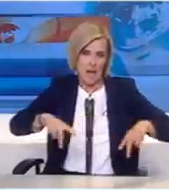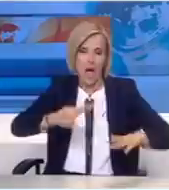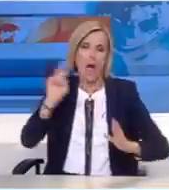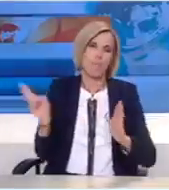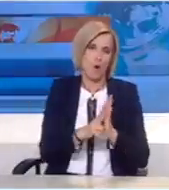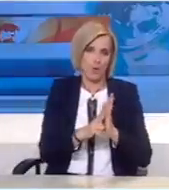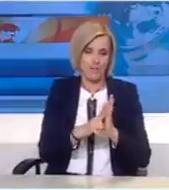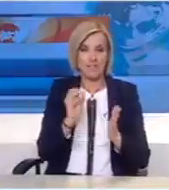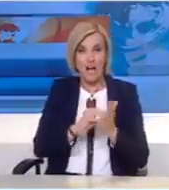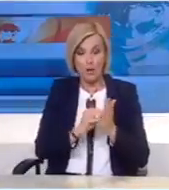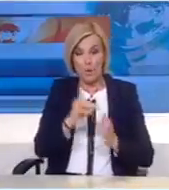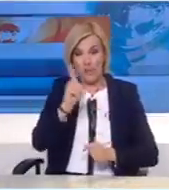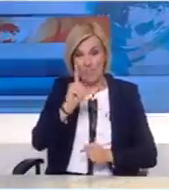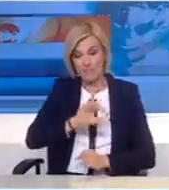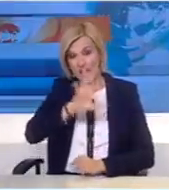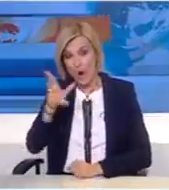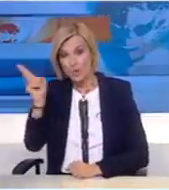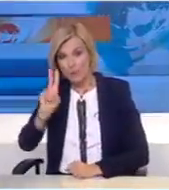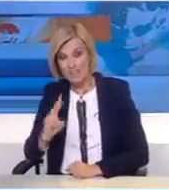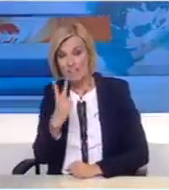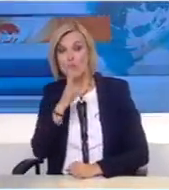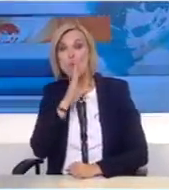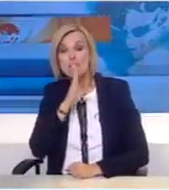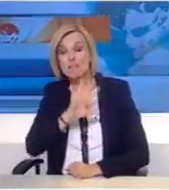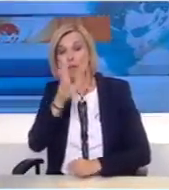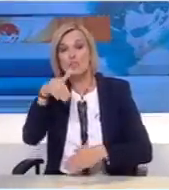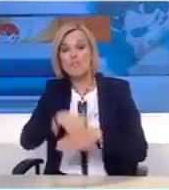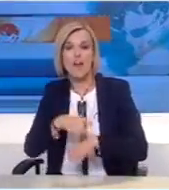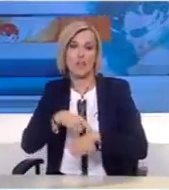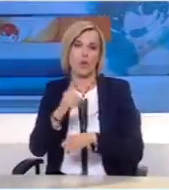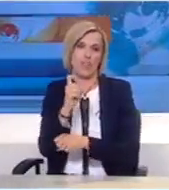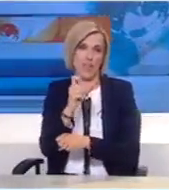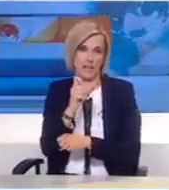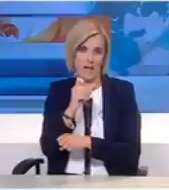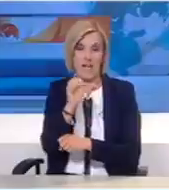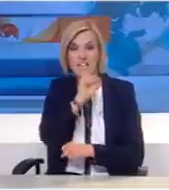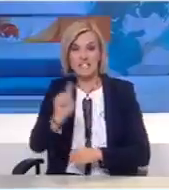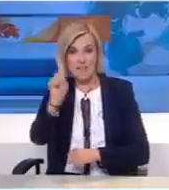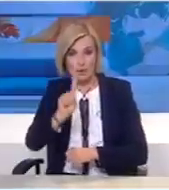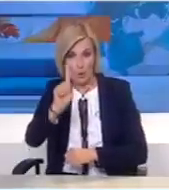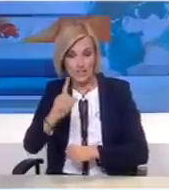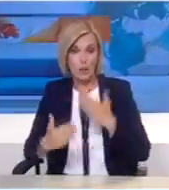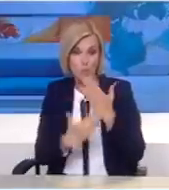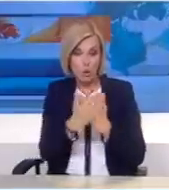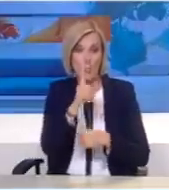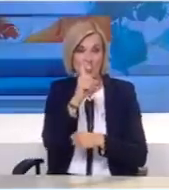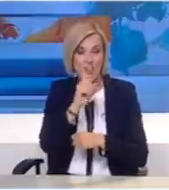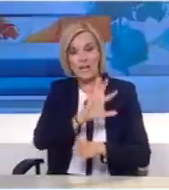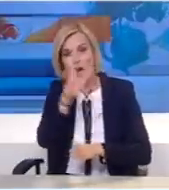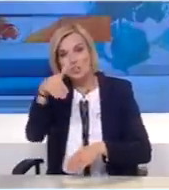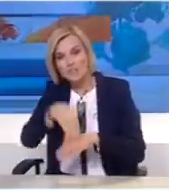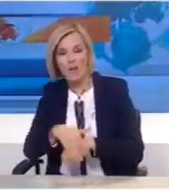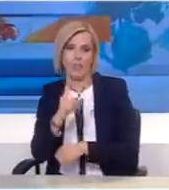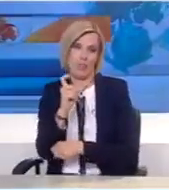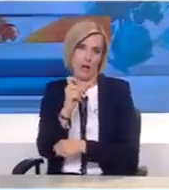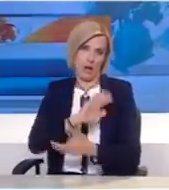Παρασκευή από τις 2 το μεσημέρι ως τις 10 το βράδυ, ενώ τα Σαββατοκύριακα και τις αργίες από τις 10 το πρωί ως τις 10 το βράδυ.